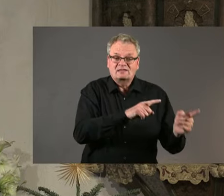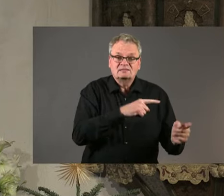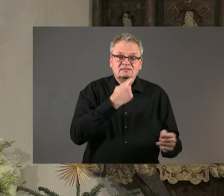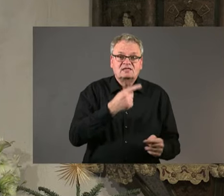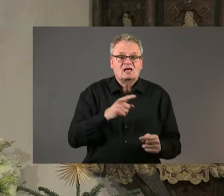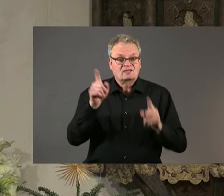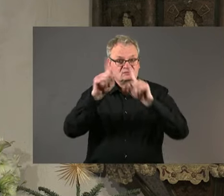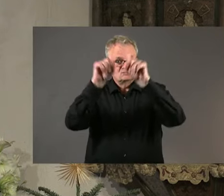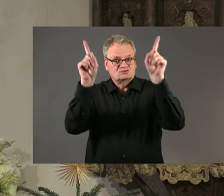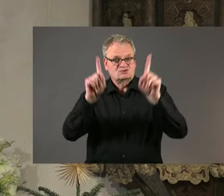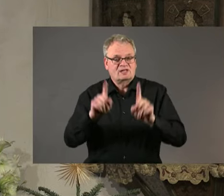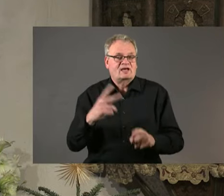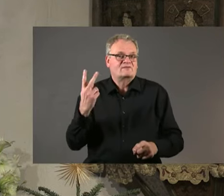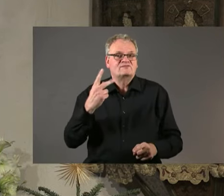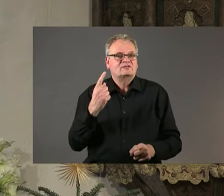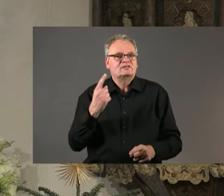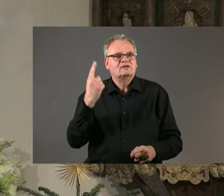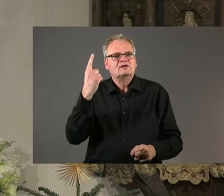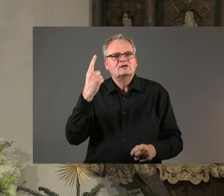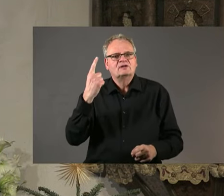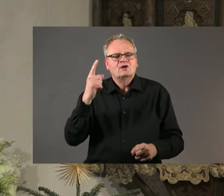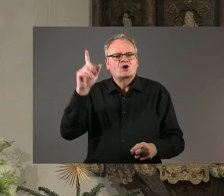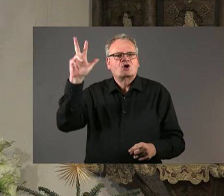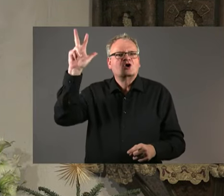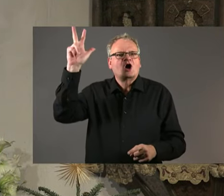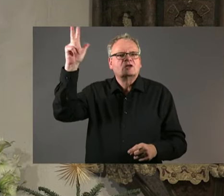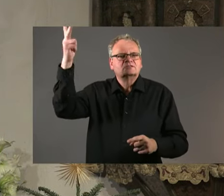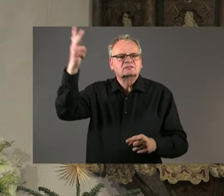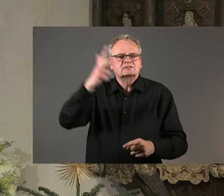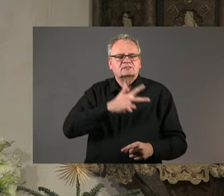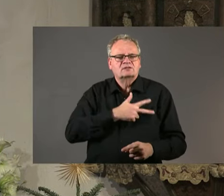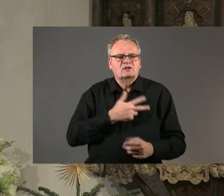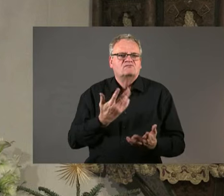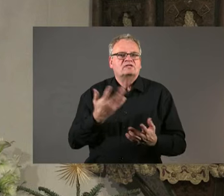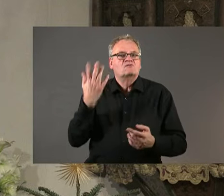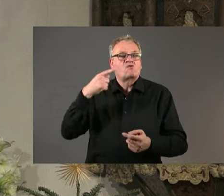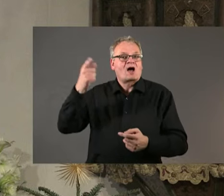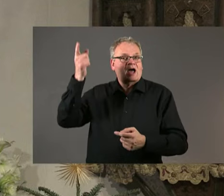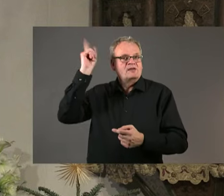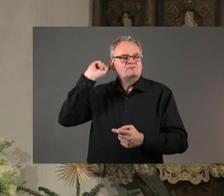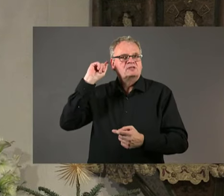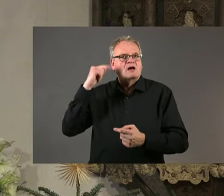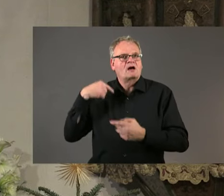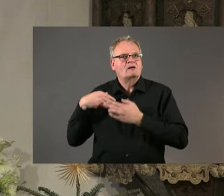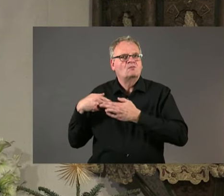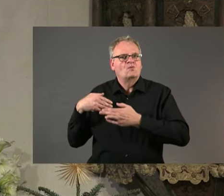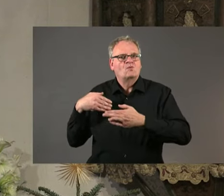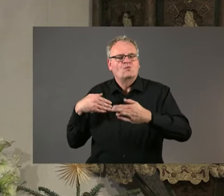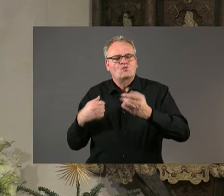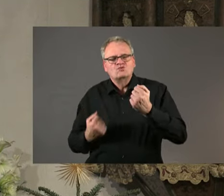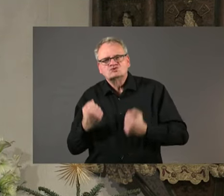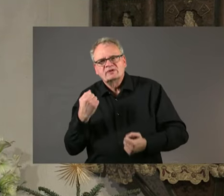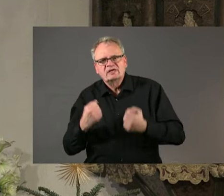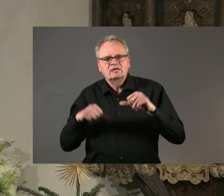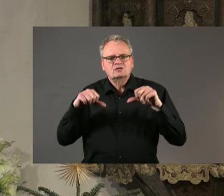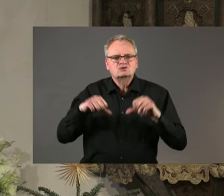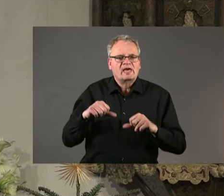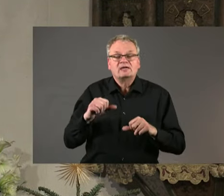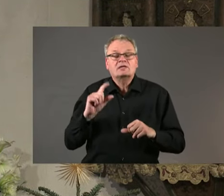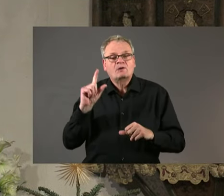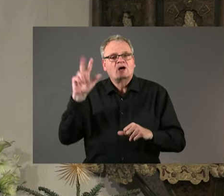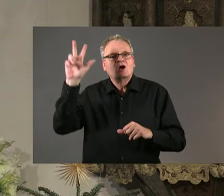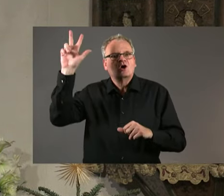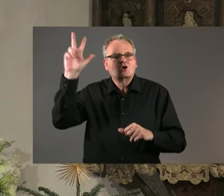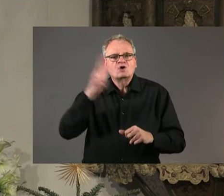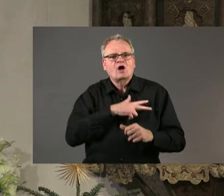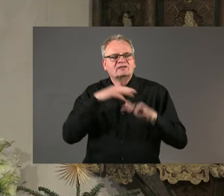Gottes. Vor einem Jahr ging es mir nicht gut, aber Gott war doch da und hat mich gehalten. Vieles ist leichter geworden, das